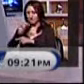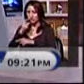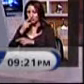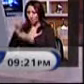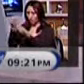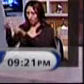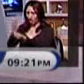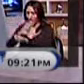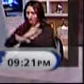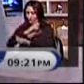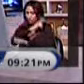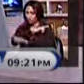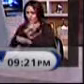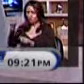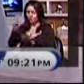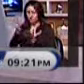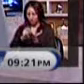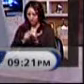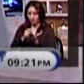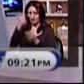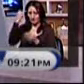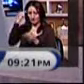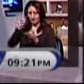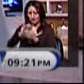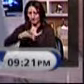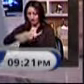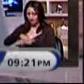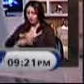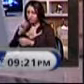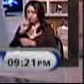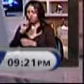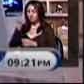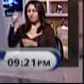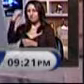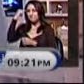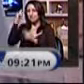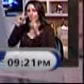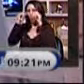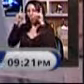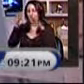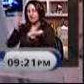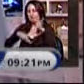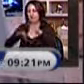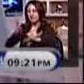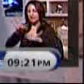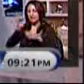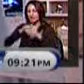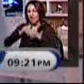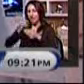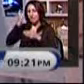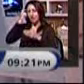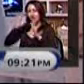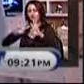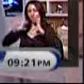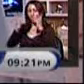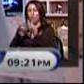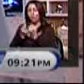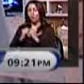هؤلاء المواطنين لن يحدث عليهم تاثير، وانهم هيصوتوا زي القضاة ما بيصوتوا